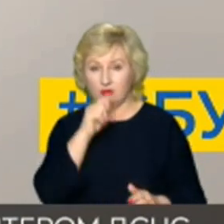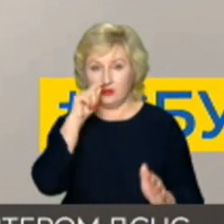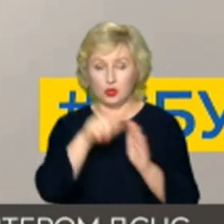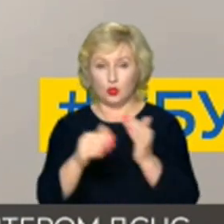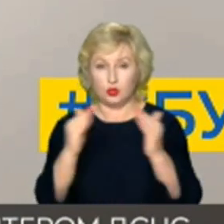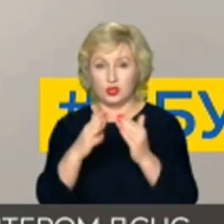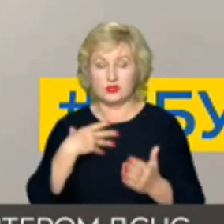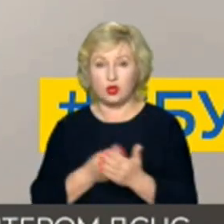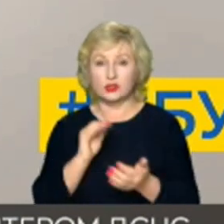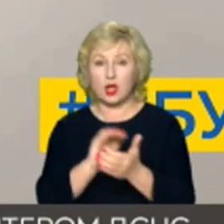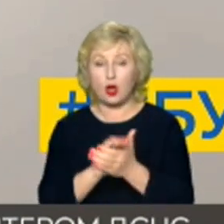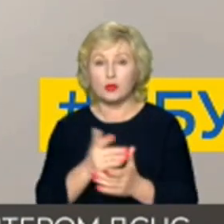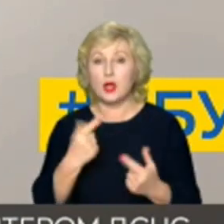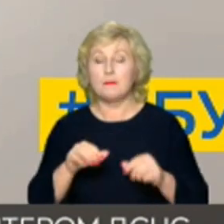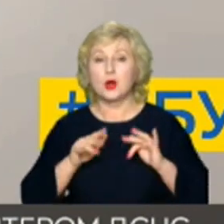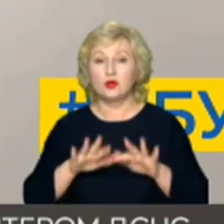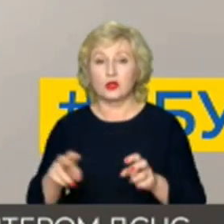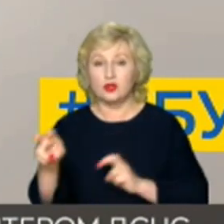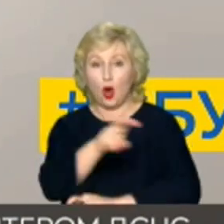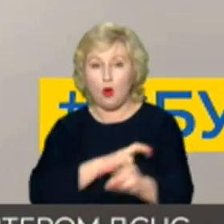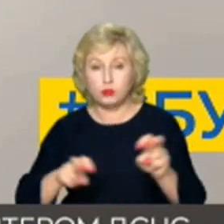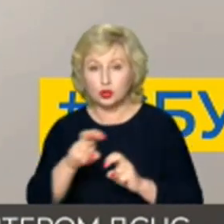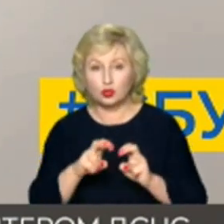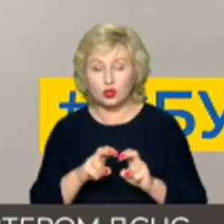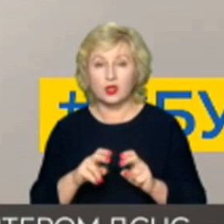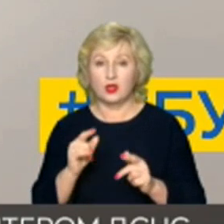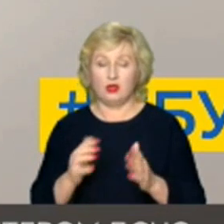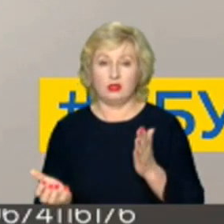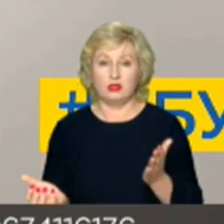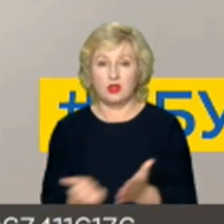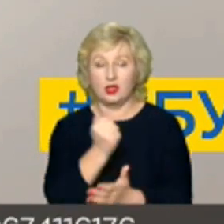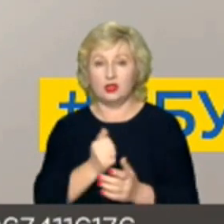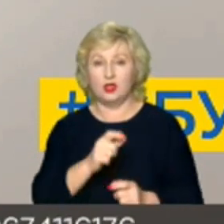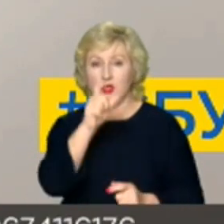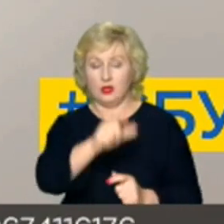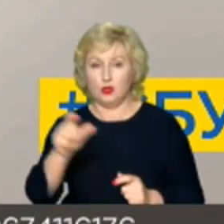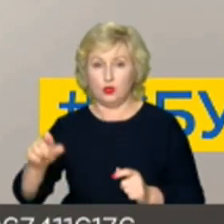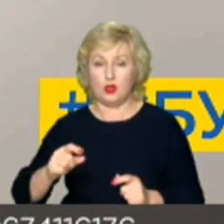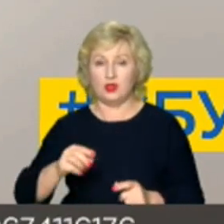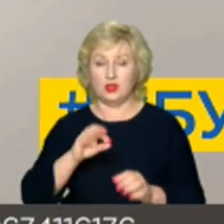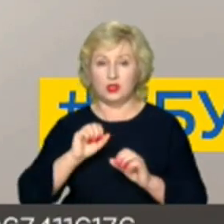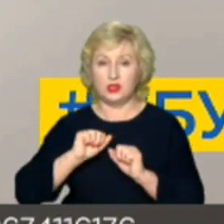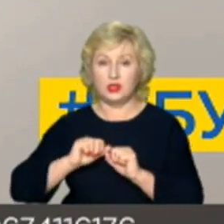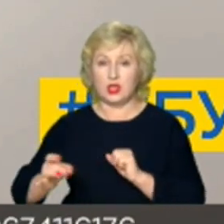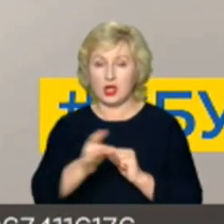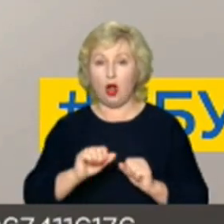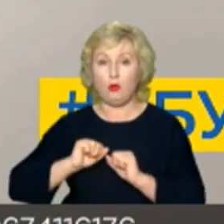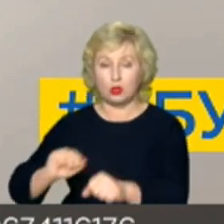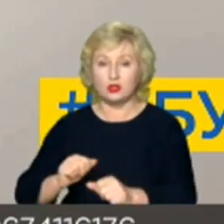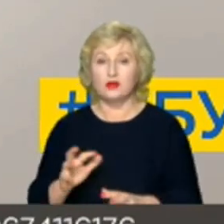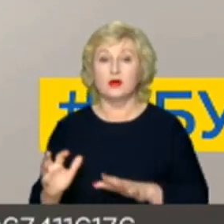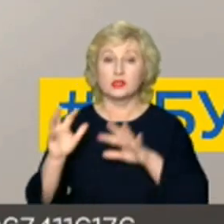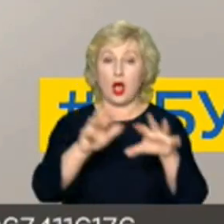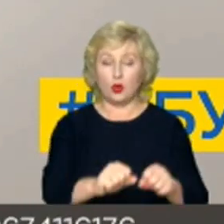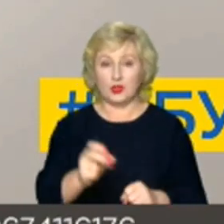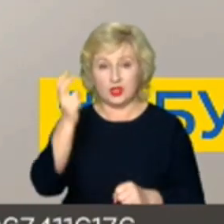знайомого, де проводив незаконний обшук і намагався виявити бійців тероборони. У разі захоплення Київщини він планував